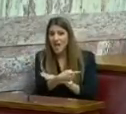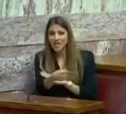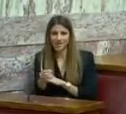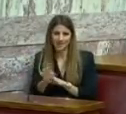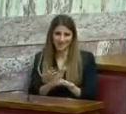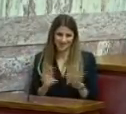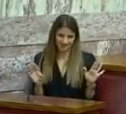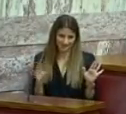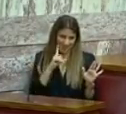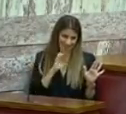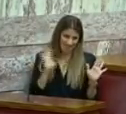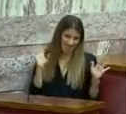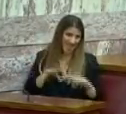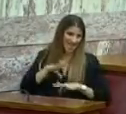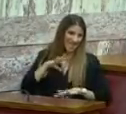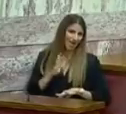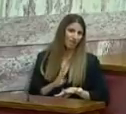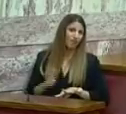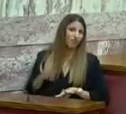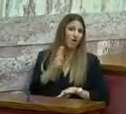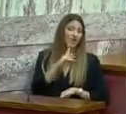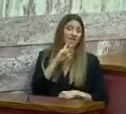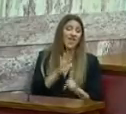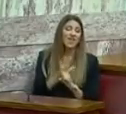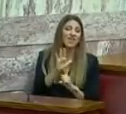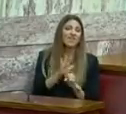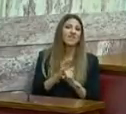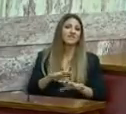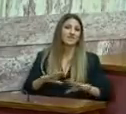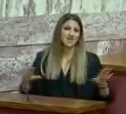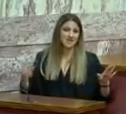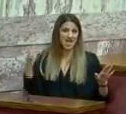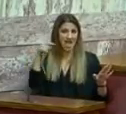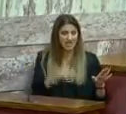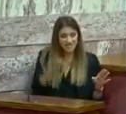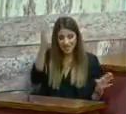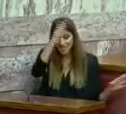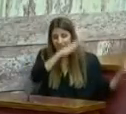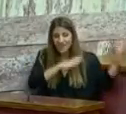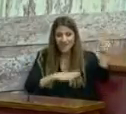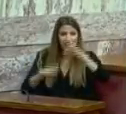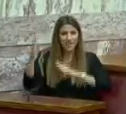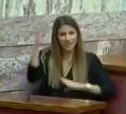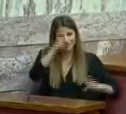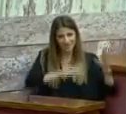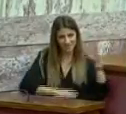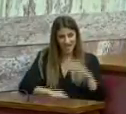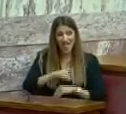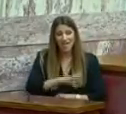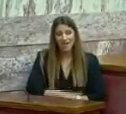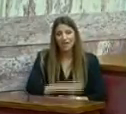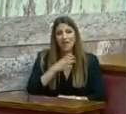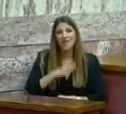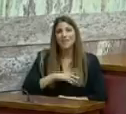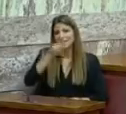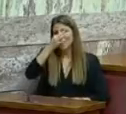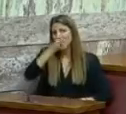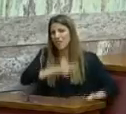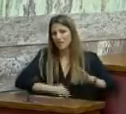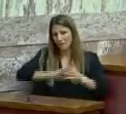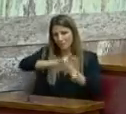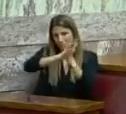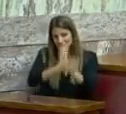κύριε Βορύδη. Ανεπαρκέστατη η πολιτική σας βούληση για το κτύπημα της διαφθοράς και την ανάδειξη της